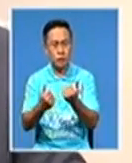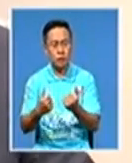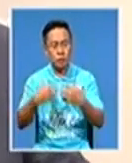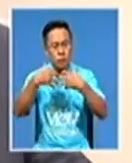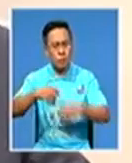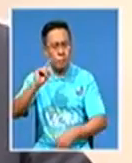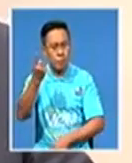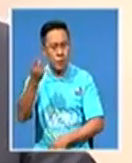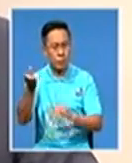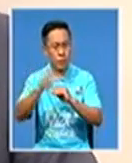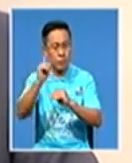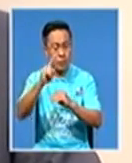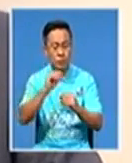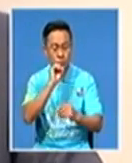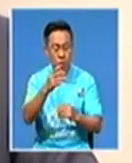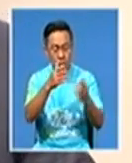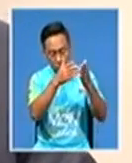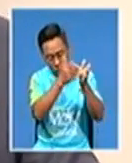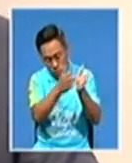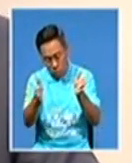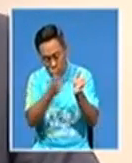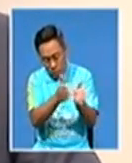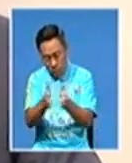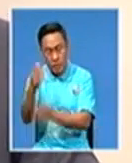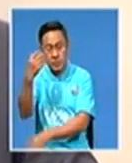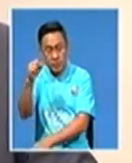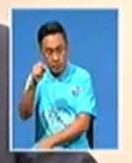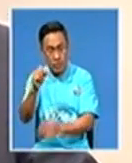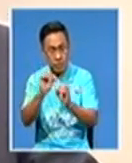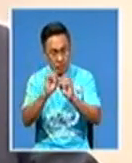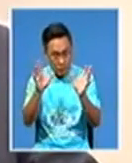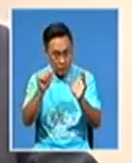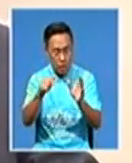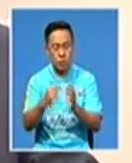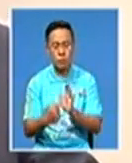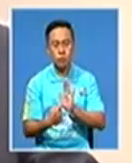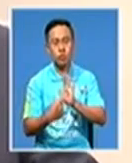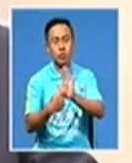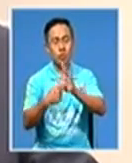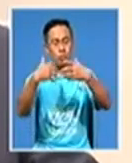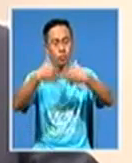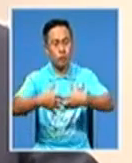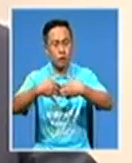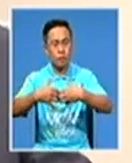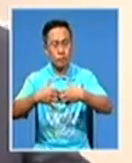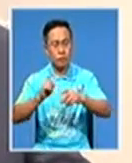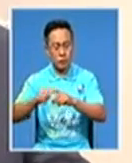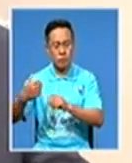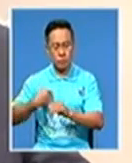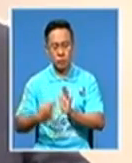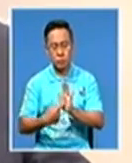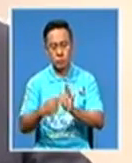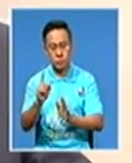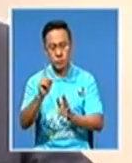างนะฮะ10หมวดเมื่อกี้ก็คือชื่อ10หมวดที่เป็นหมวดใหญ่ๆแต่ผมจะยกตัวอย่างอุตสาหกรรมบางประเภทให้ดูนะ